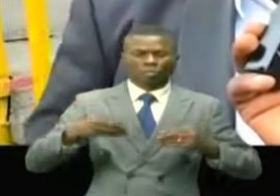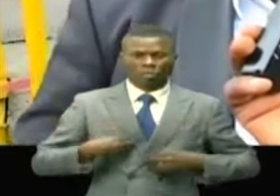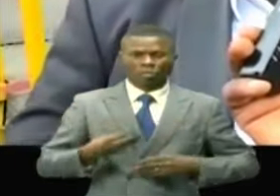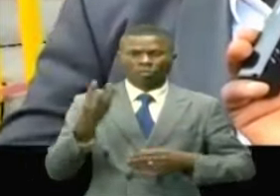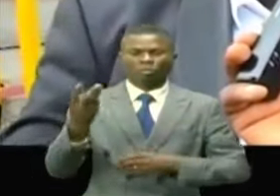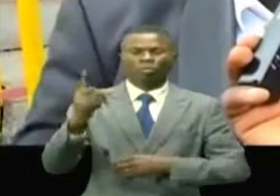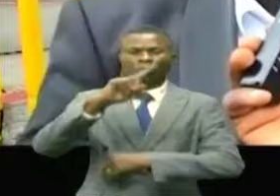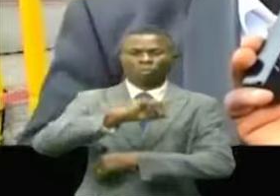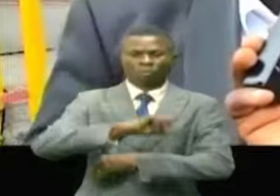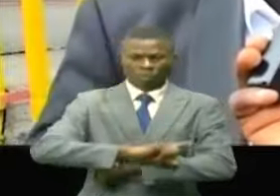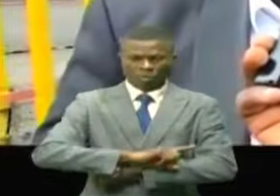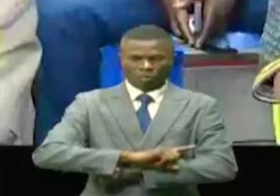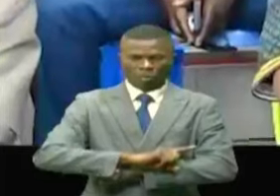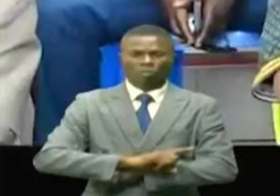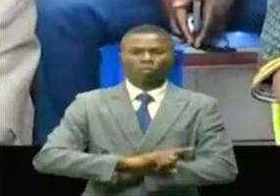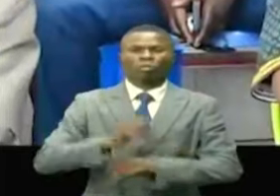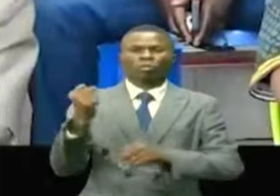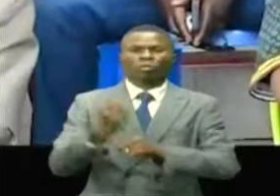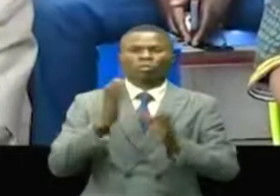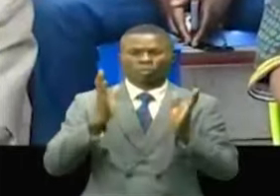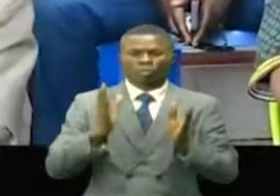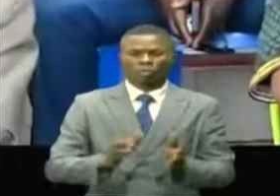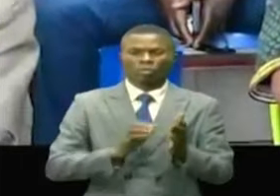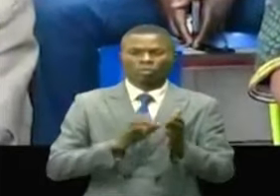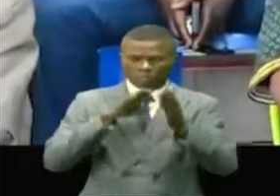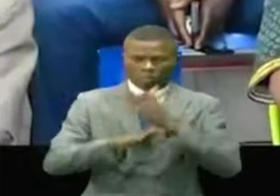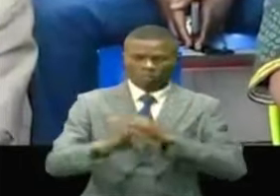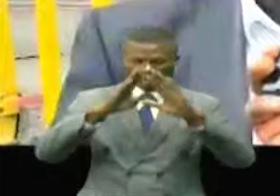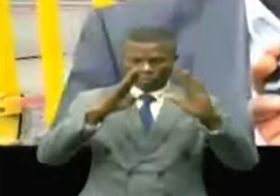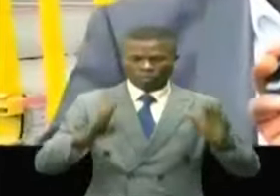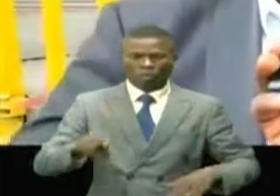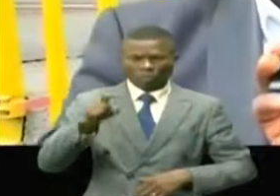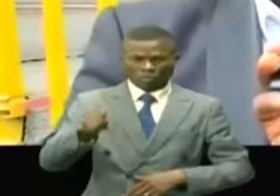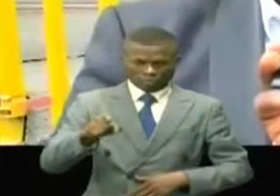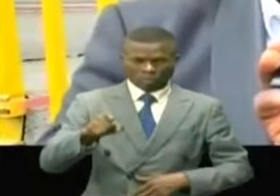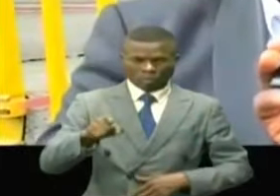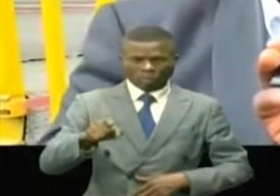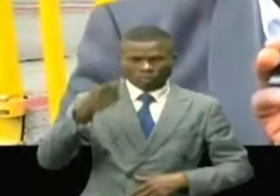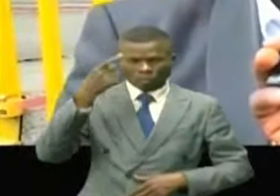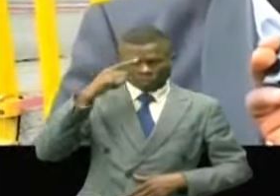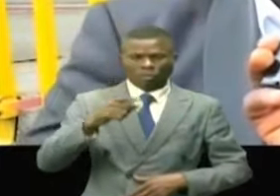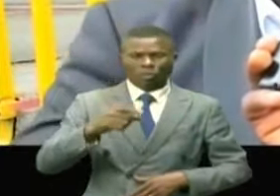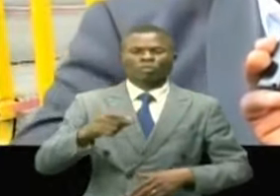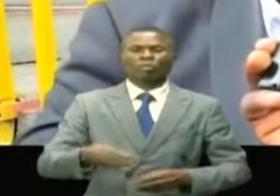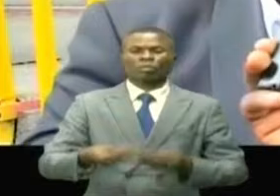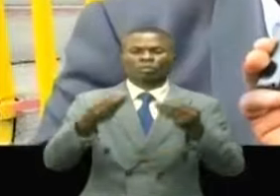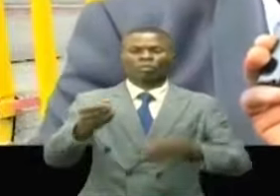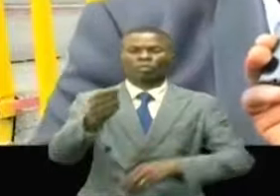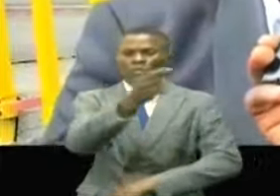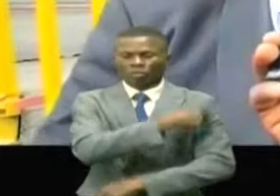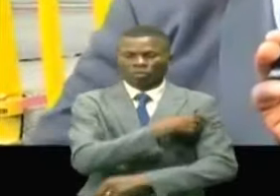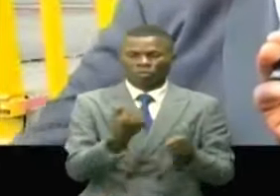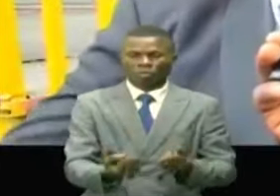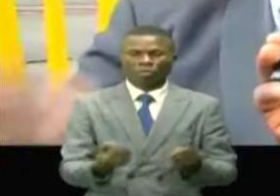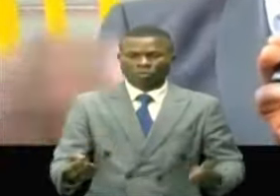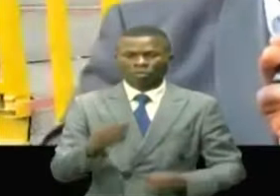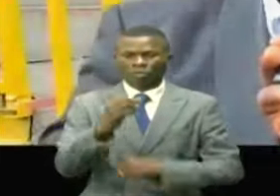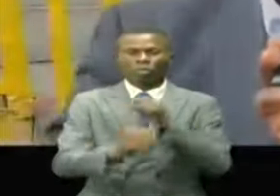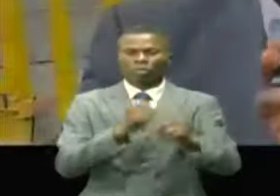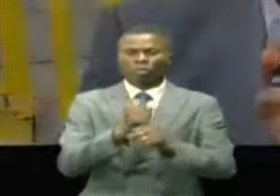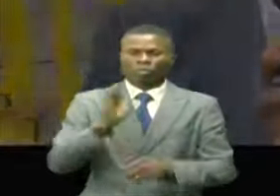jour nos prestataires qui vont passer de porte à porte pour vacciner les enfants de 0